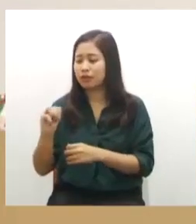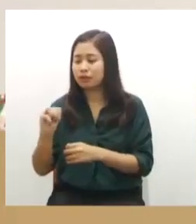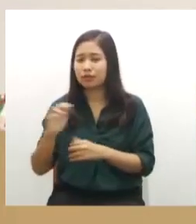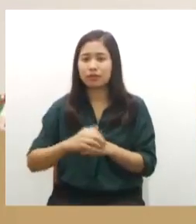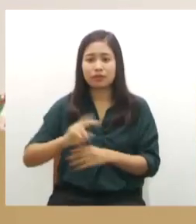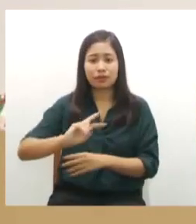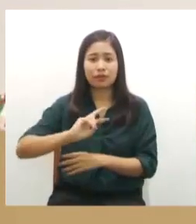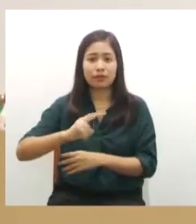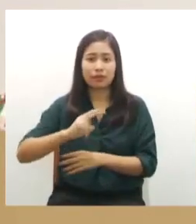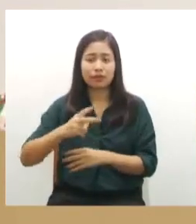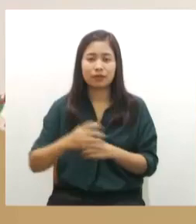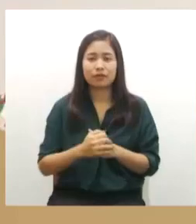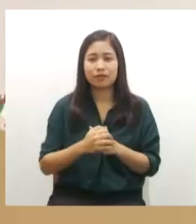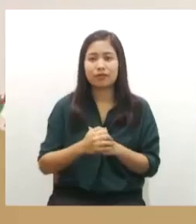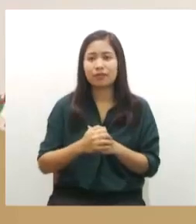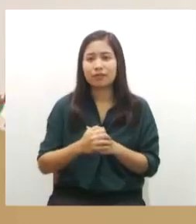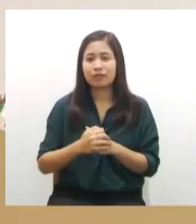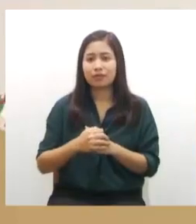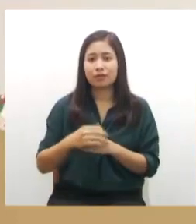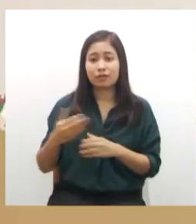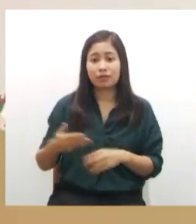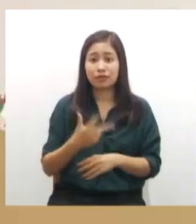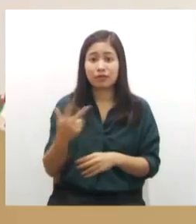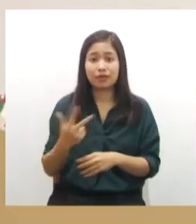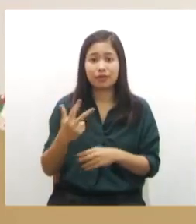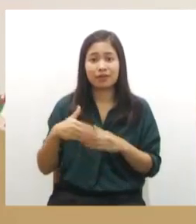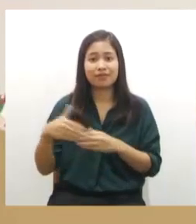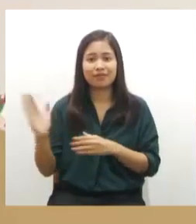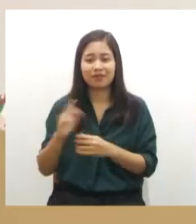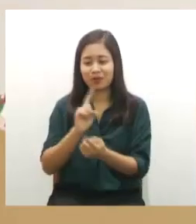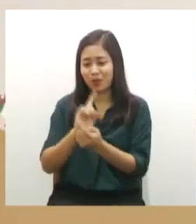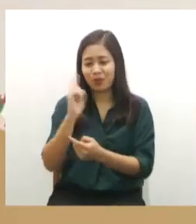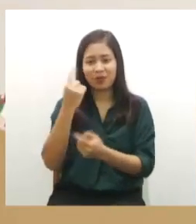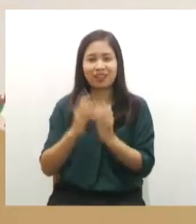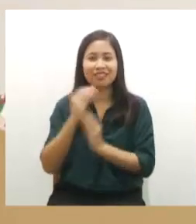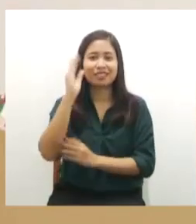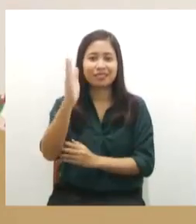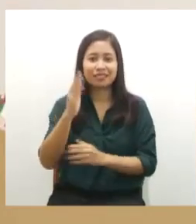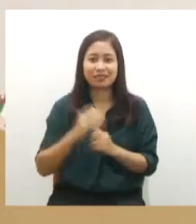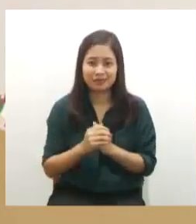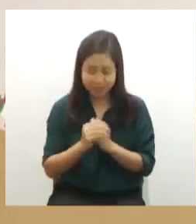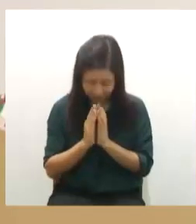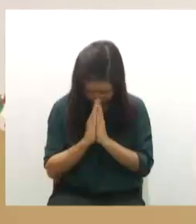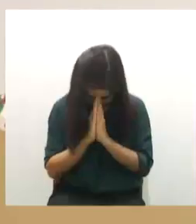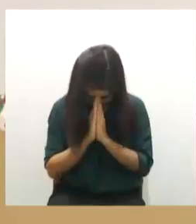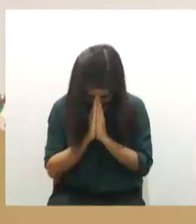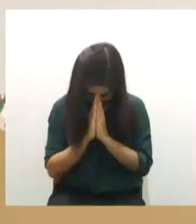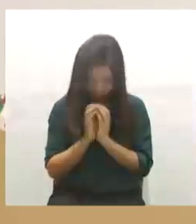อมด้วยคุณจินดาอุ่นสอนล่ามภาษามือค่ะเราทั้ง3คนต้องลาไปก่อนไว้พบกันใหม่สัปดาห์หน้าสวัสดีค่ะ สวัสดีครับ